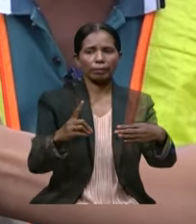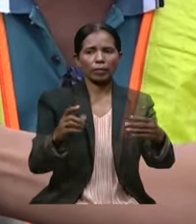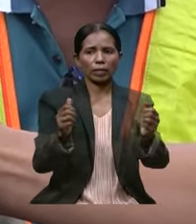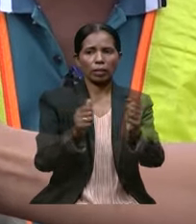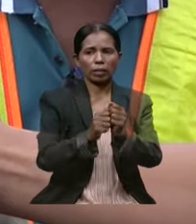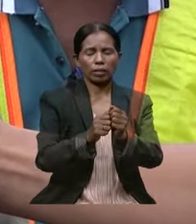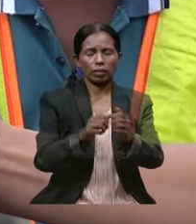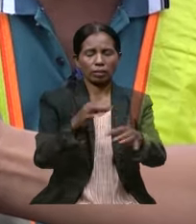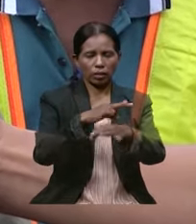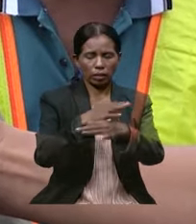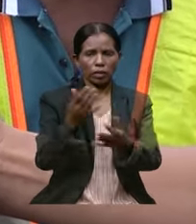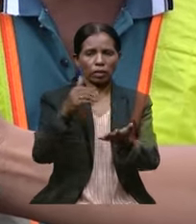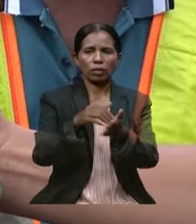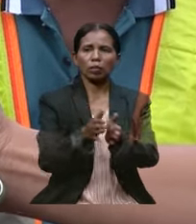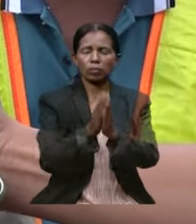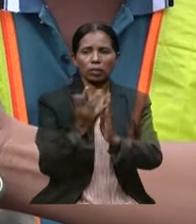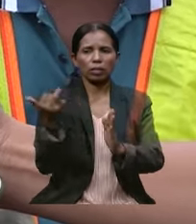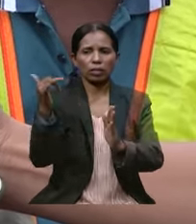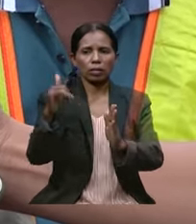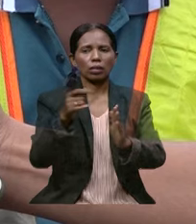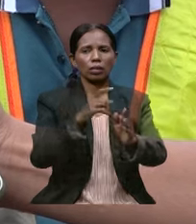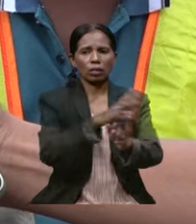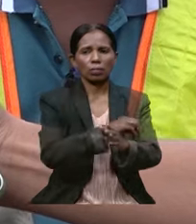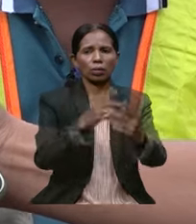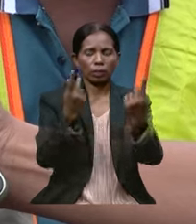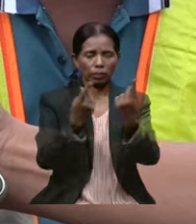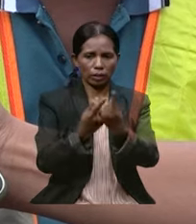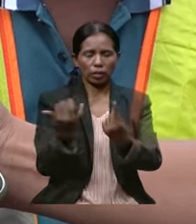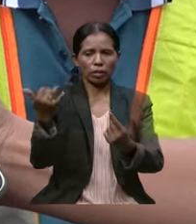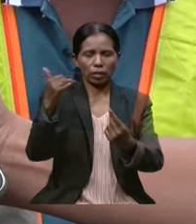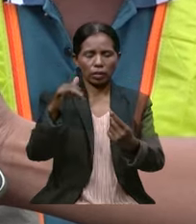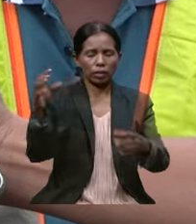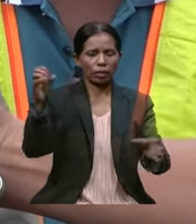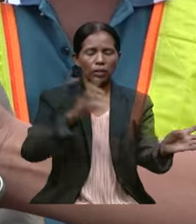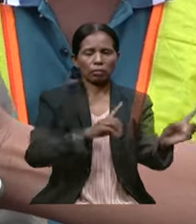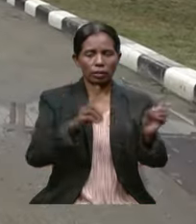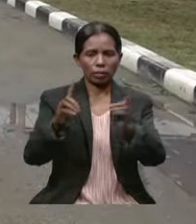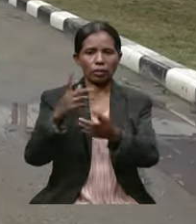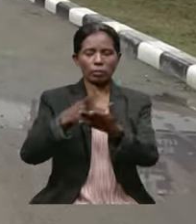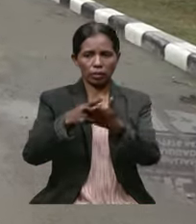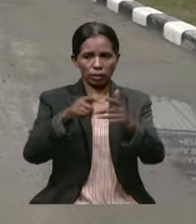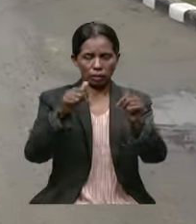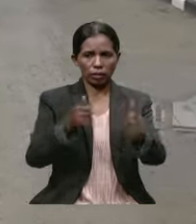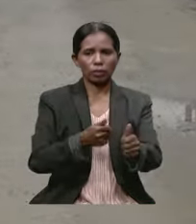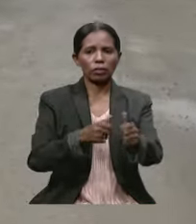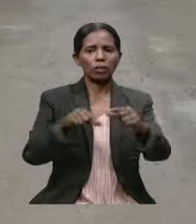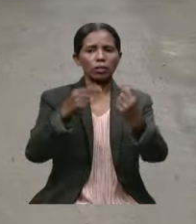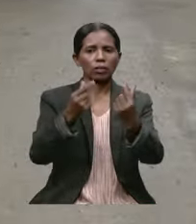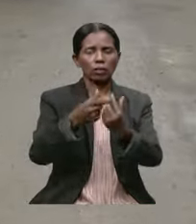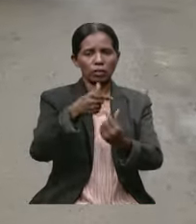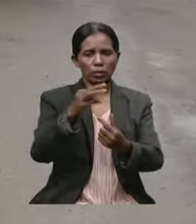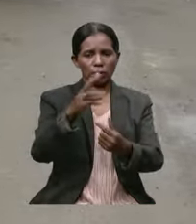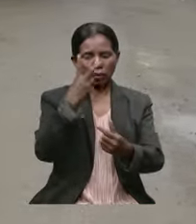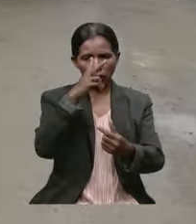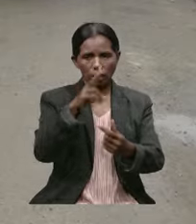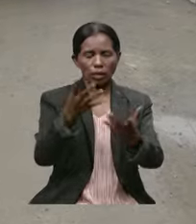Monten saunian khususira peratu belifo orientasau ba kompanya lebe maka implementa proyek idane. Tu ekipa Yemen ni observasau